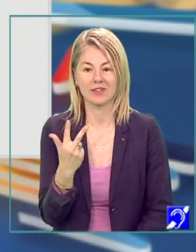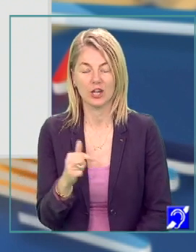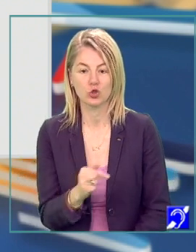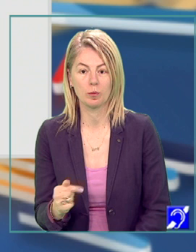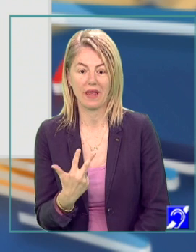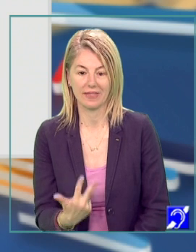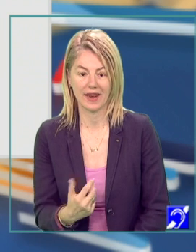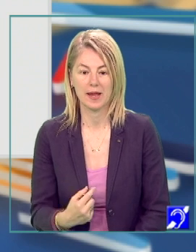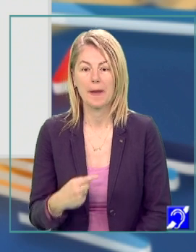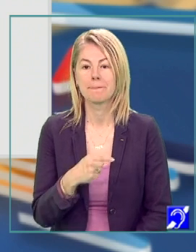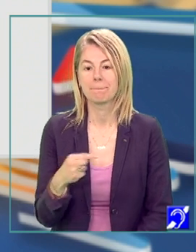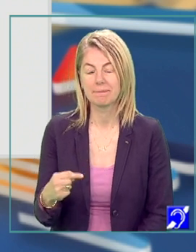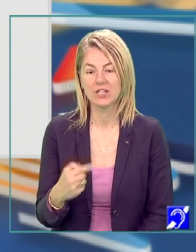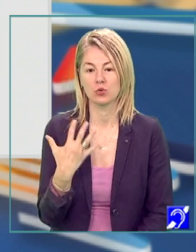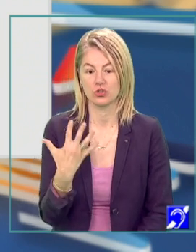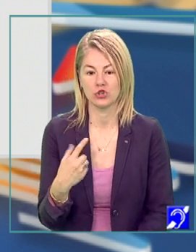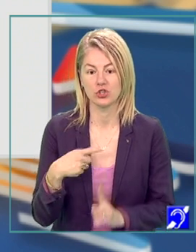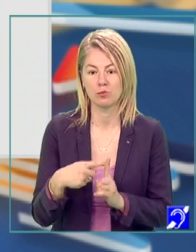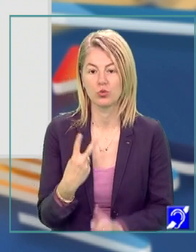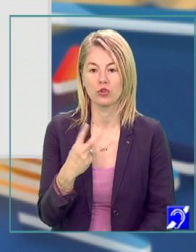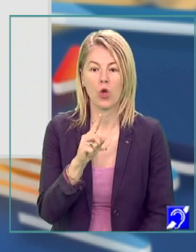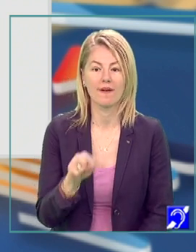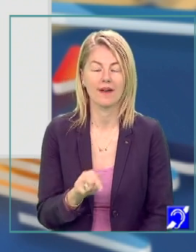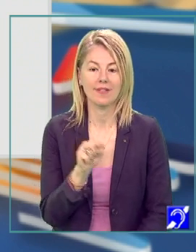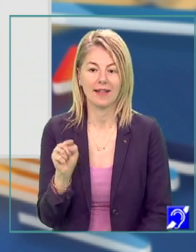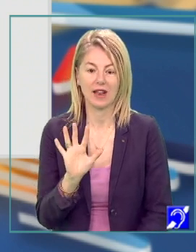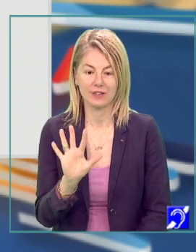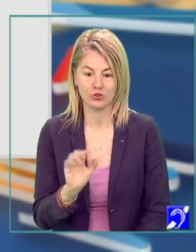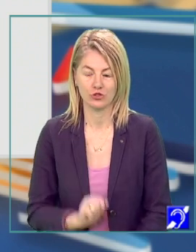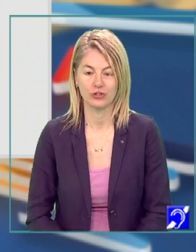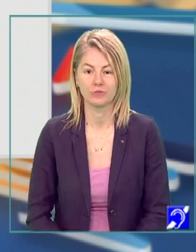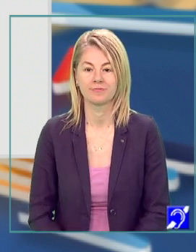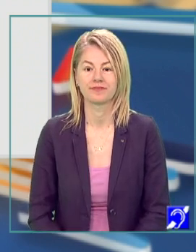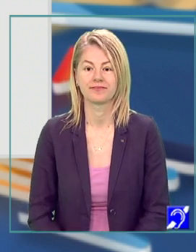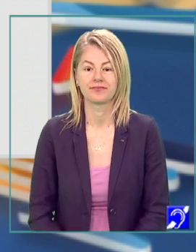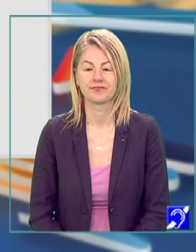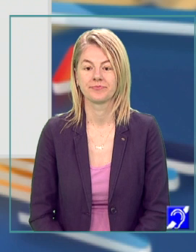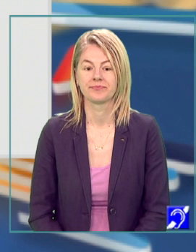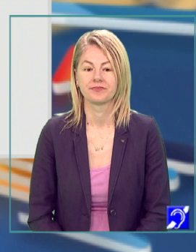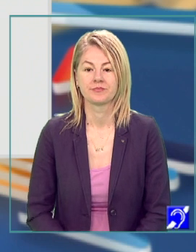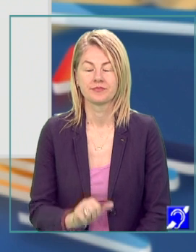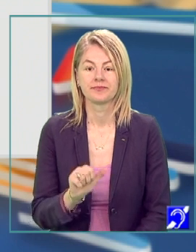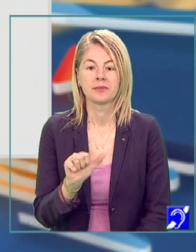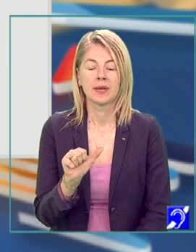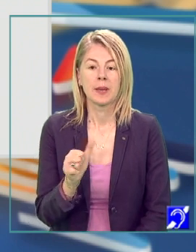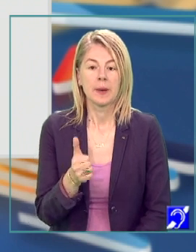din 3 supra 3 minus 5 plus 2 radical din